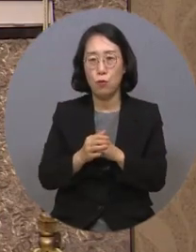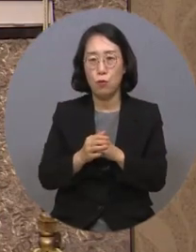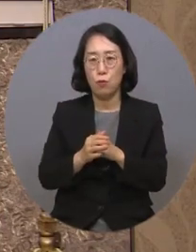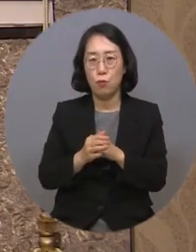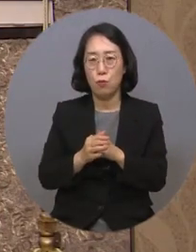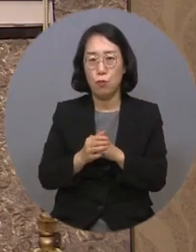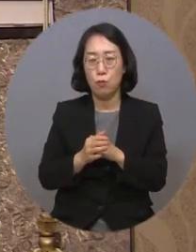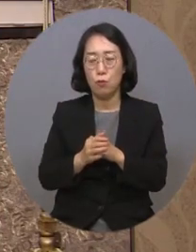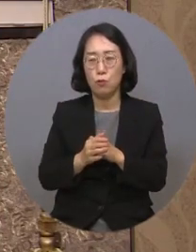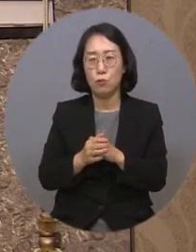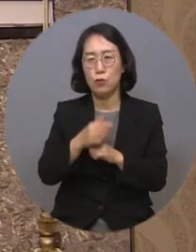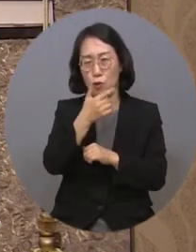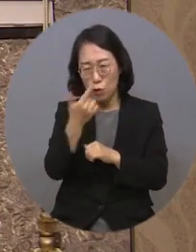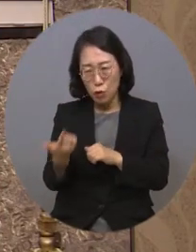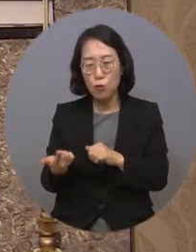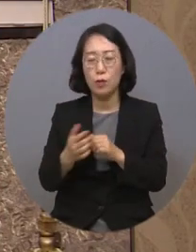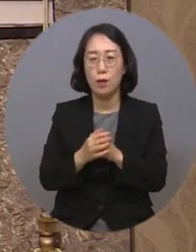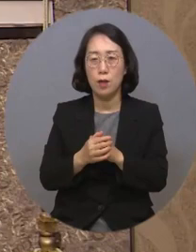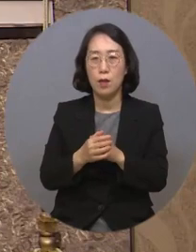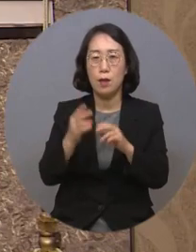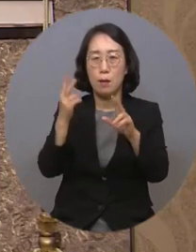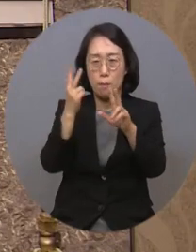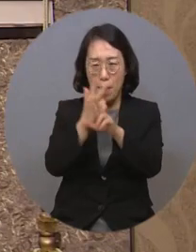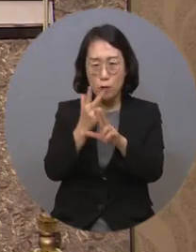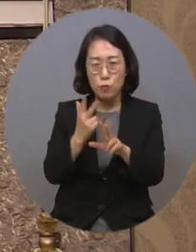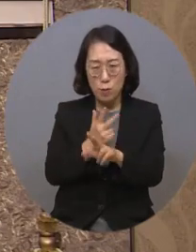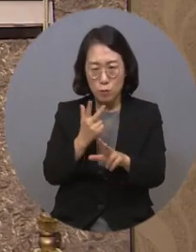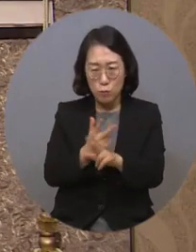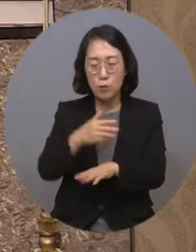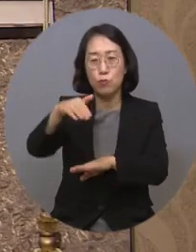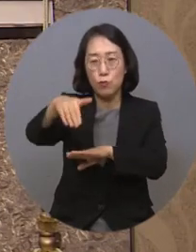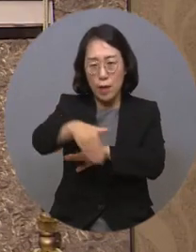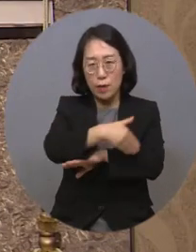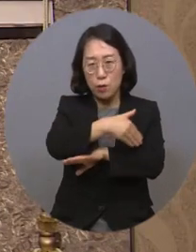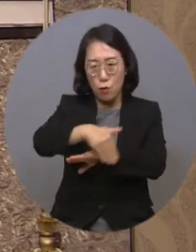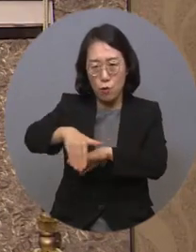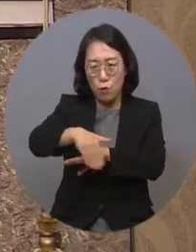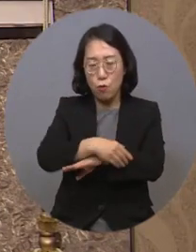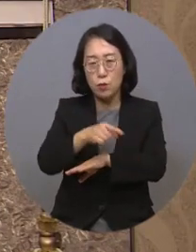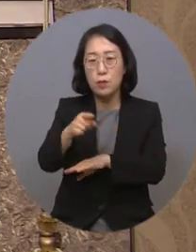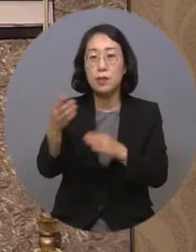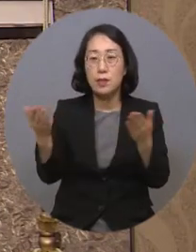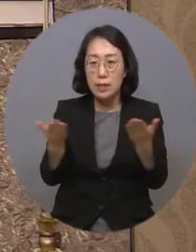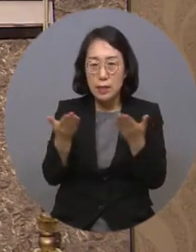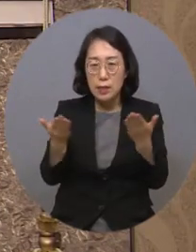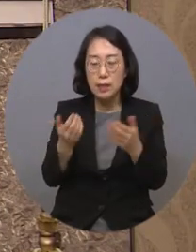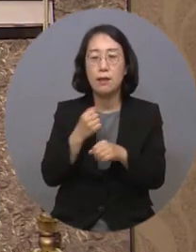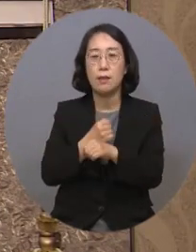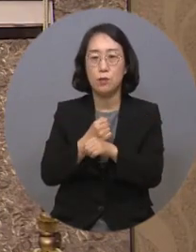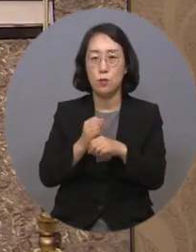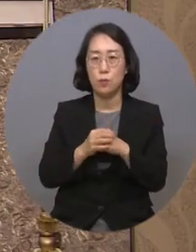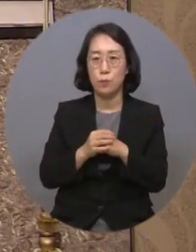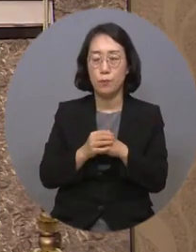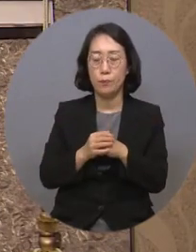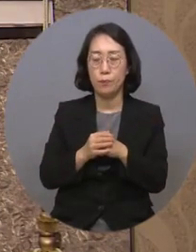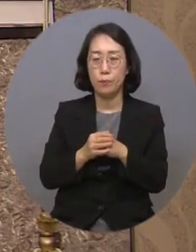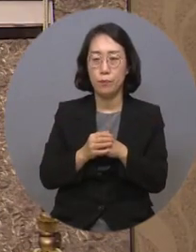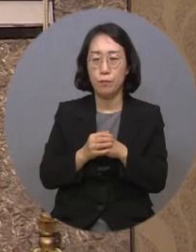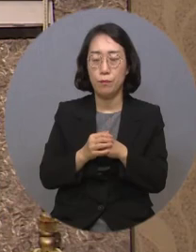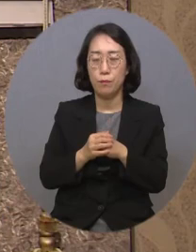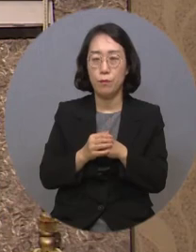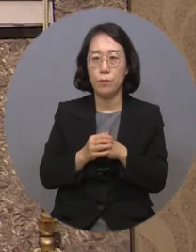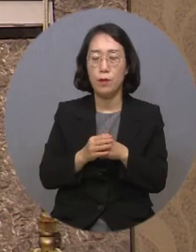대학을 저녁마다 이제 일주일 내내 이제 학교를 다니면서 네. 이제 그 일을 한 거죠. 그래서 그